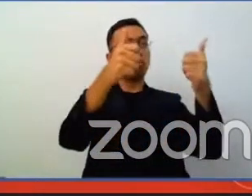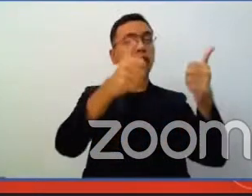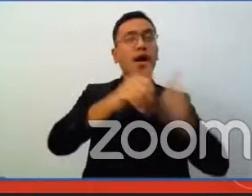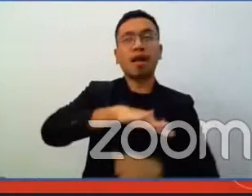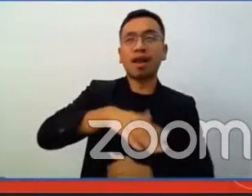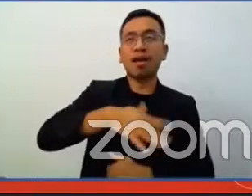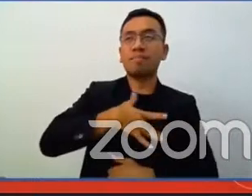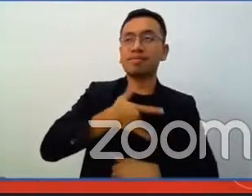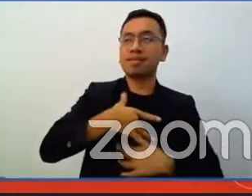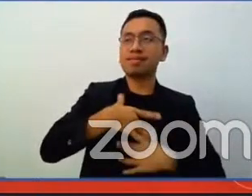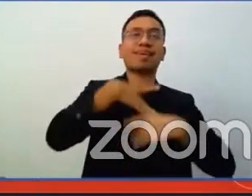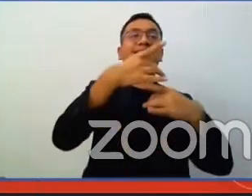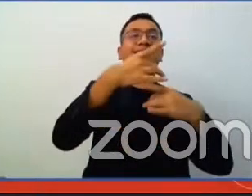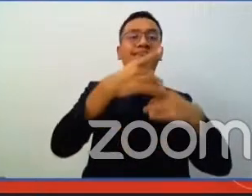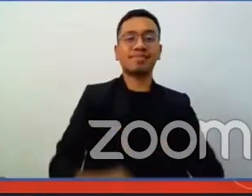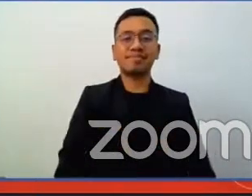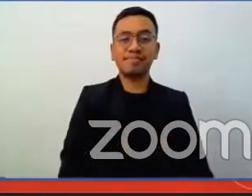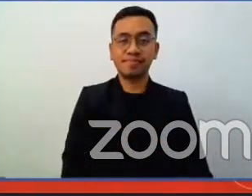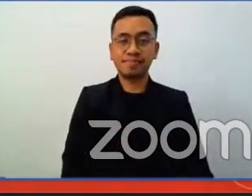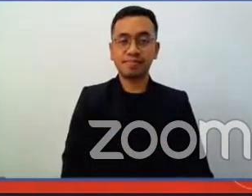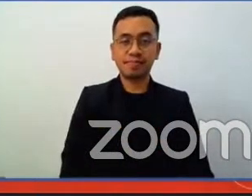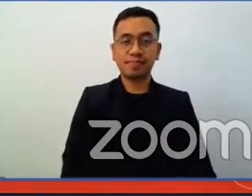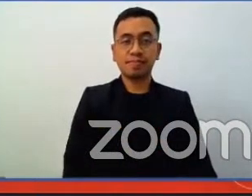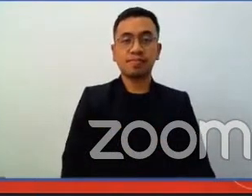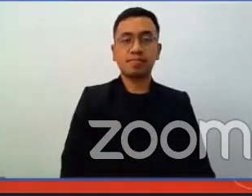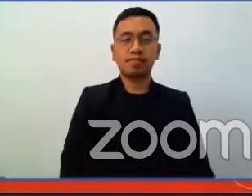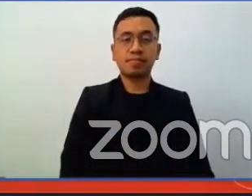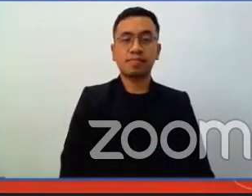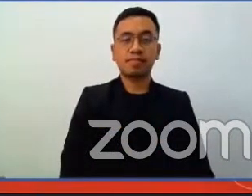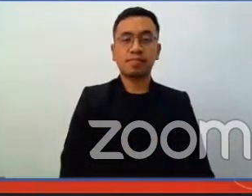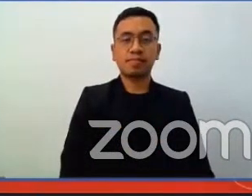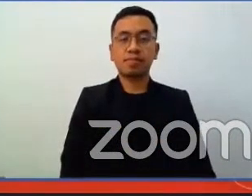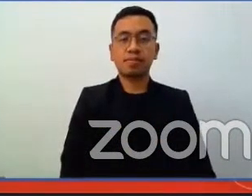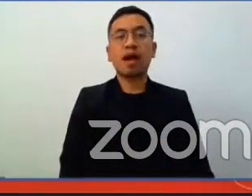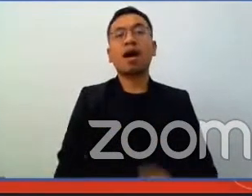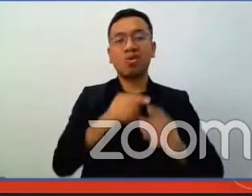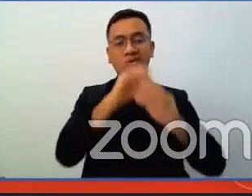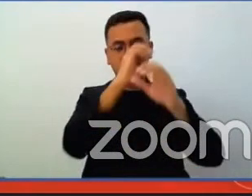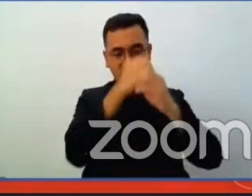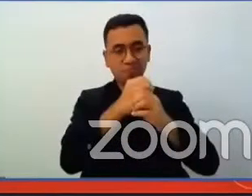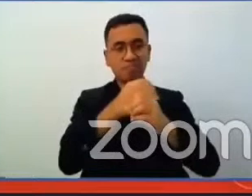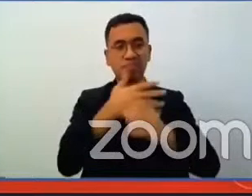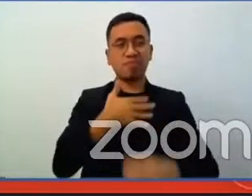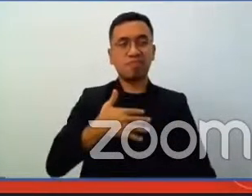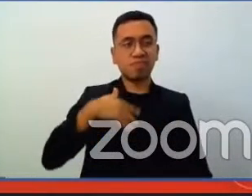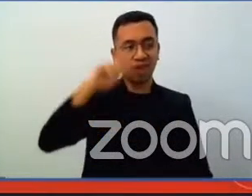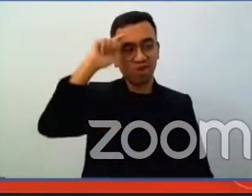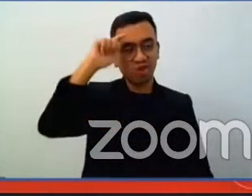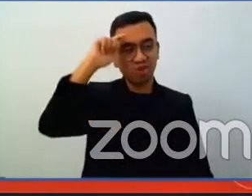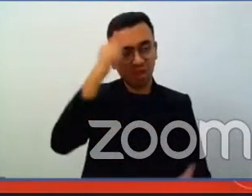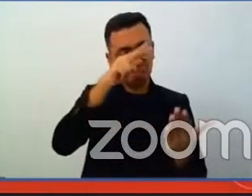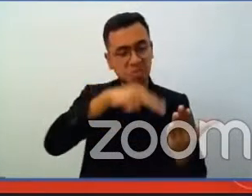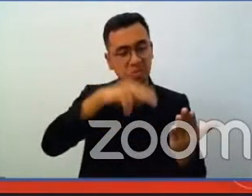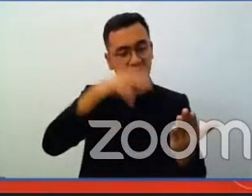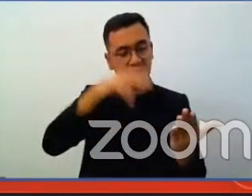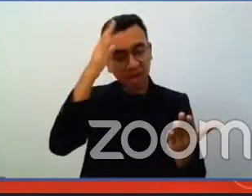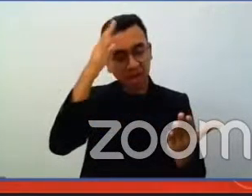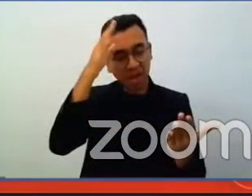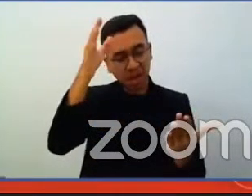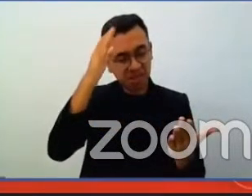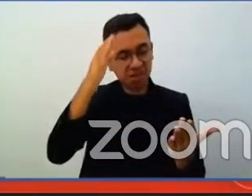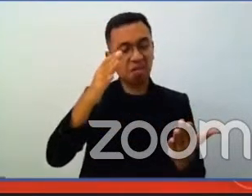lab. Kalau tampilannya sudah sedemikian memusingkan, rumit, siswa sudah mulai